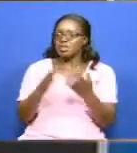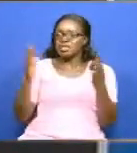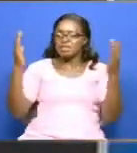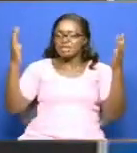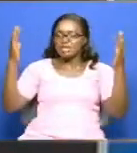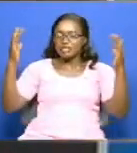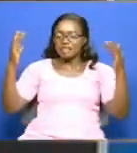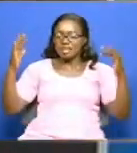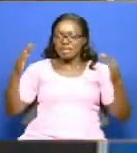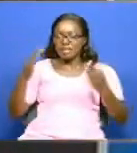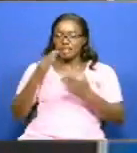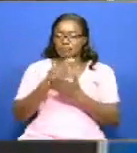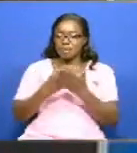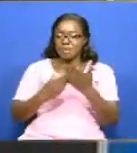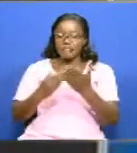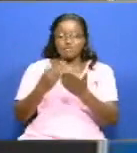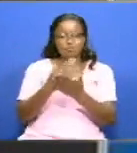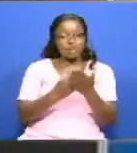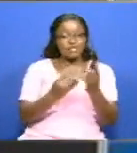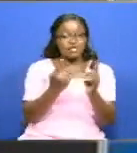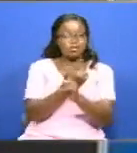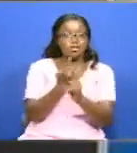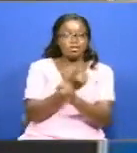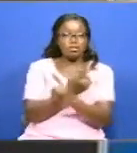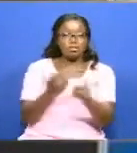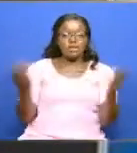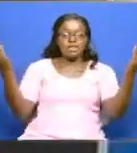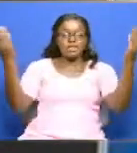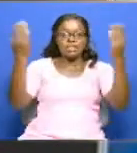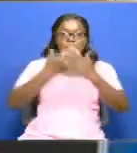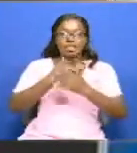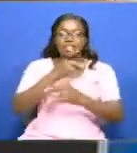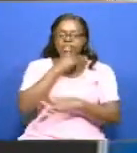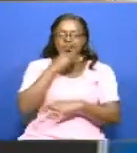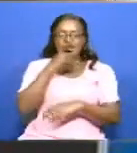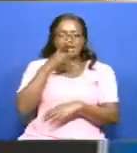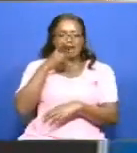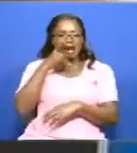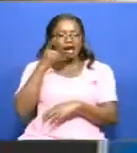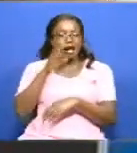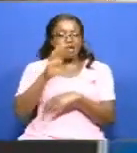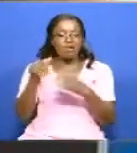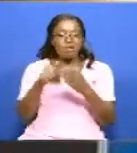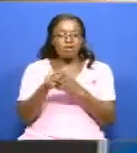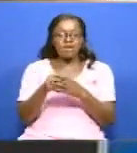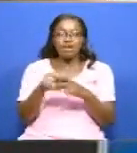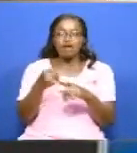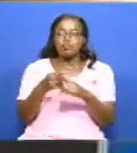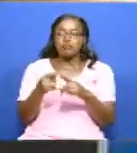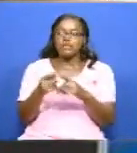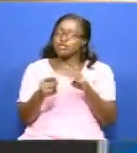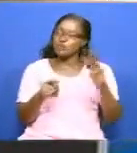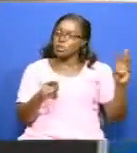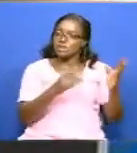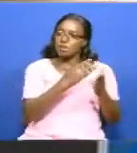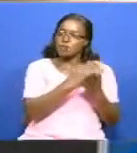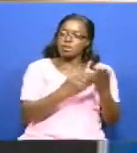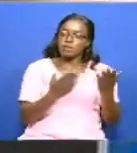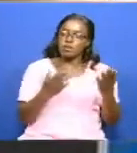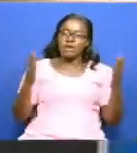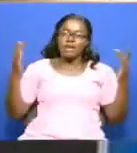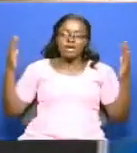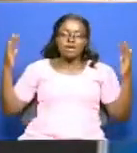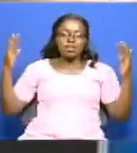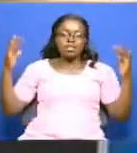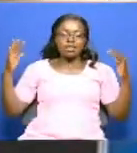maeneo kadha wa kadha. Hata hivyo, siku wa leo tarajia hali ya ukavu kote nchini, isipokuwa katika maeneo ya magharibi mwa nchi mpo kutakuwa na mvua katika